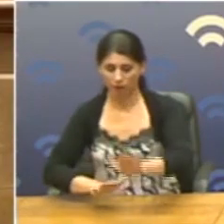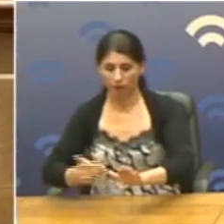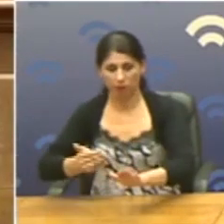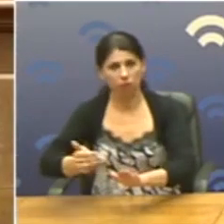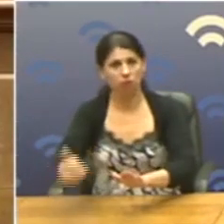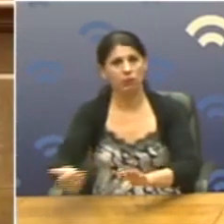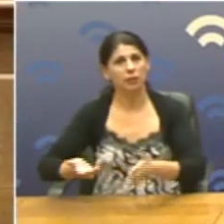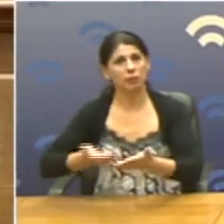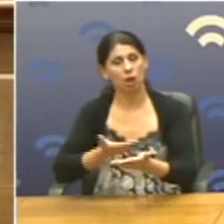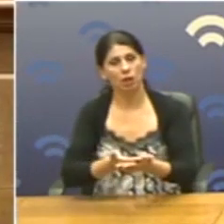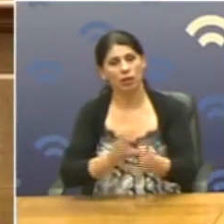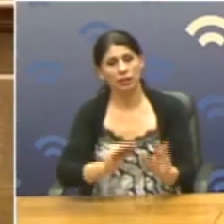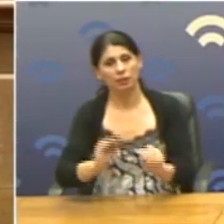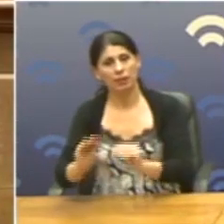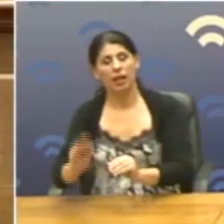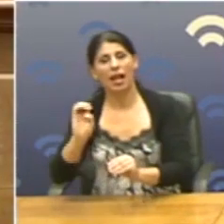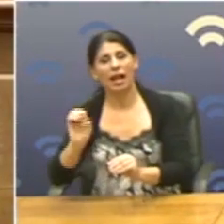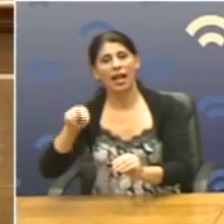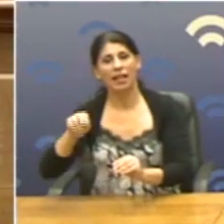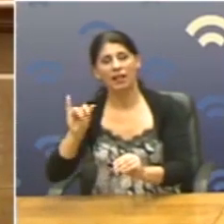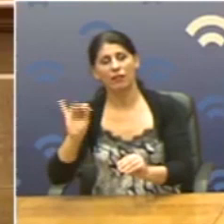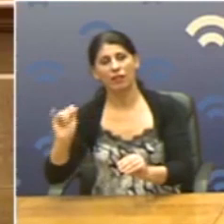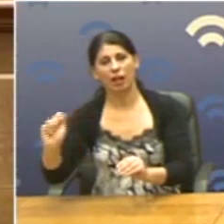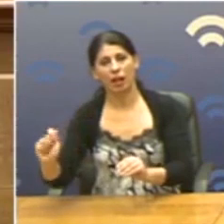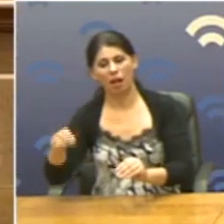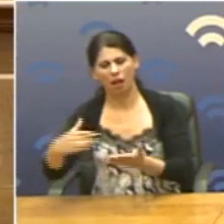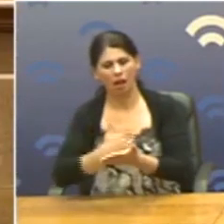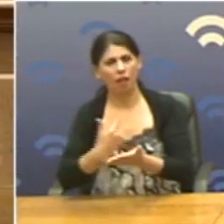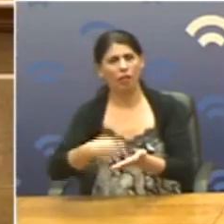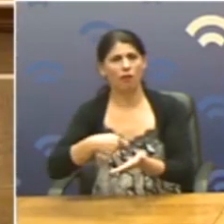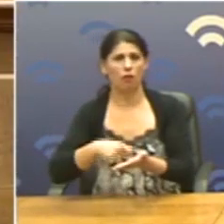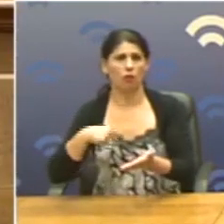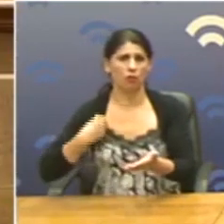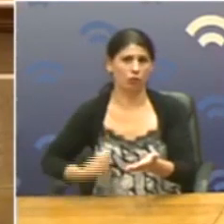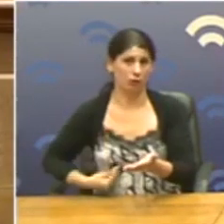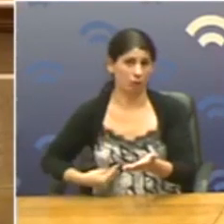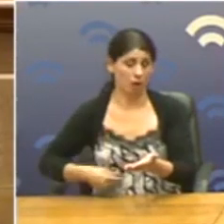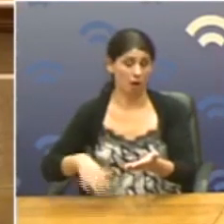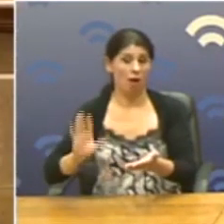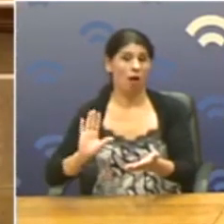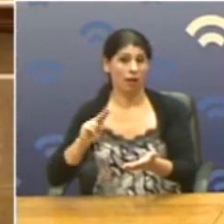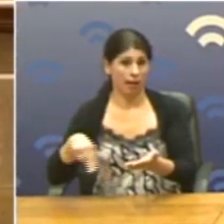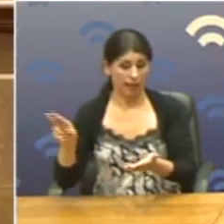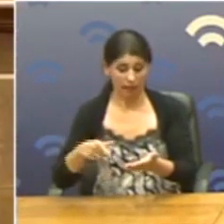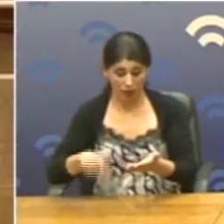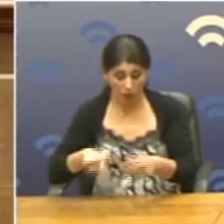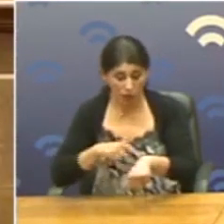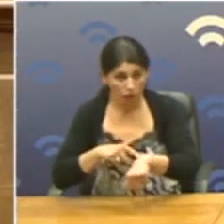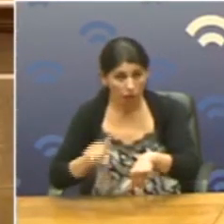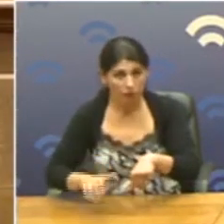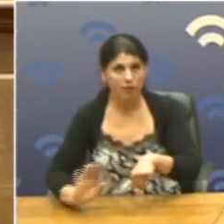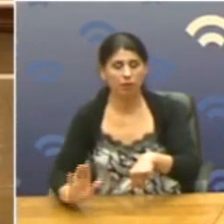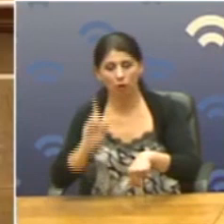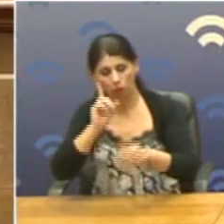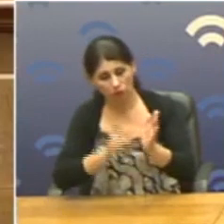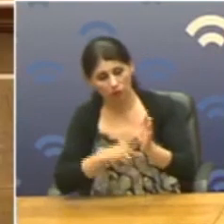της για τη μεταφορά του ένφια αυτού του άδικου φόρου στους Δήμους. Αντί να τον καταργήσει εδώ και τώρα όπως πρέπει και